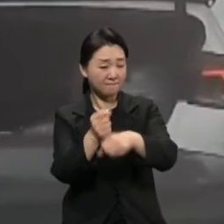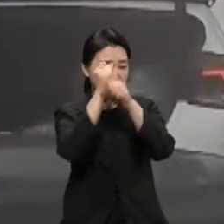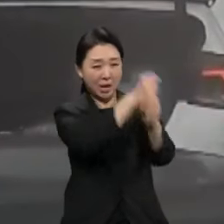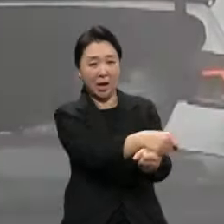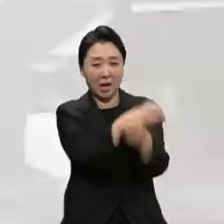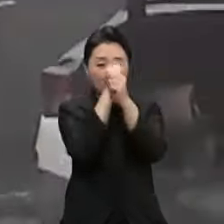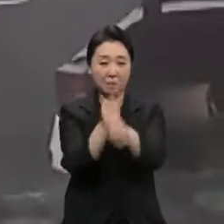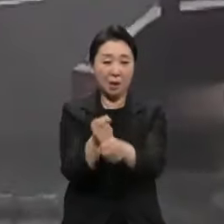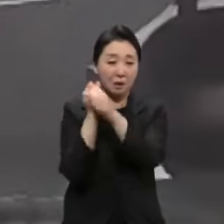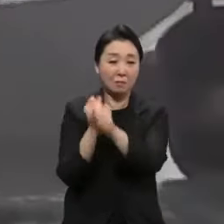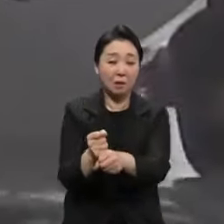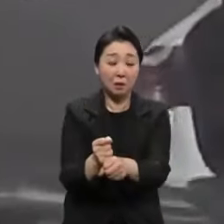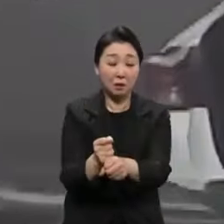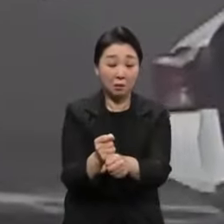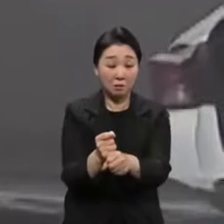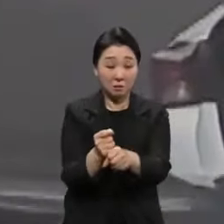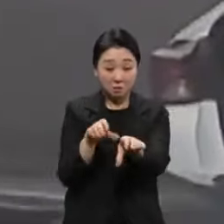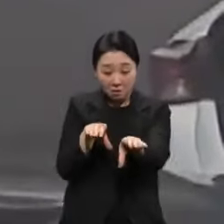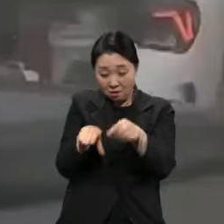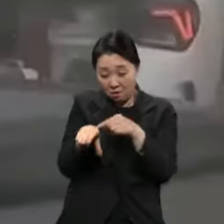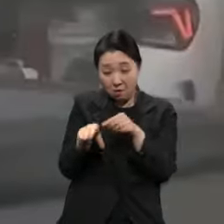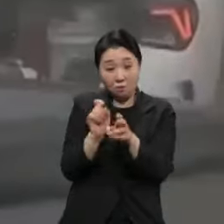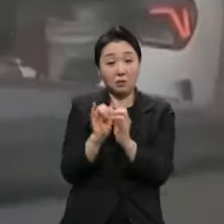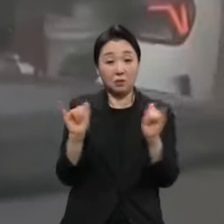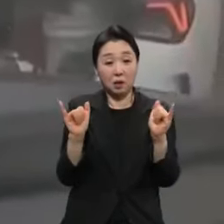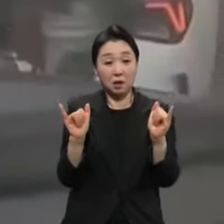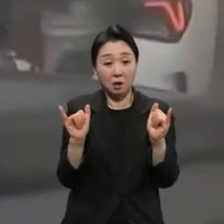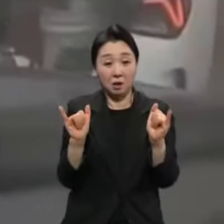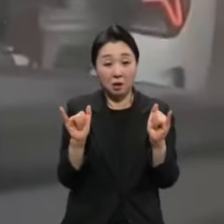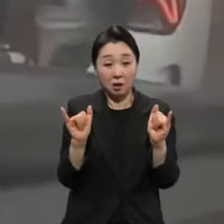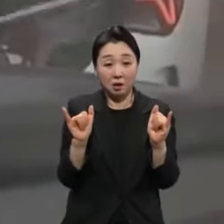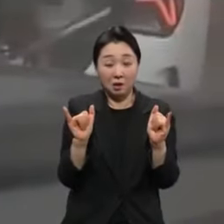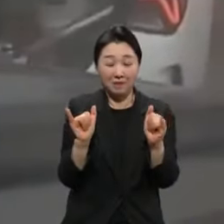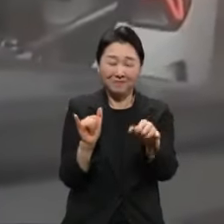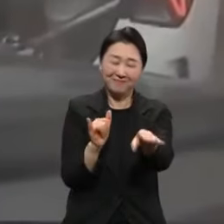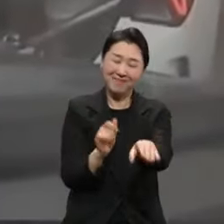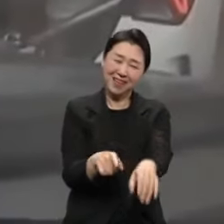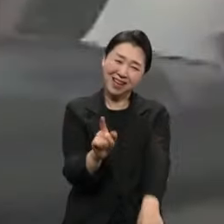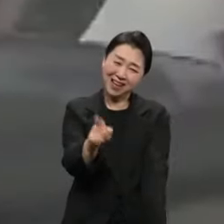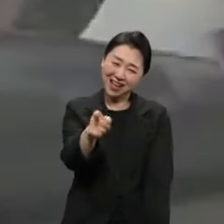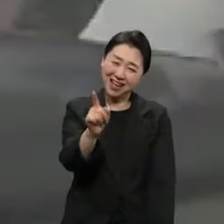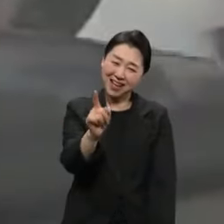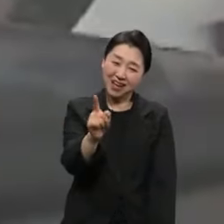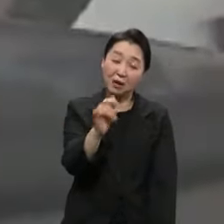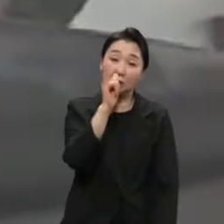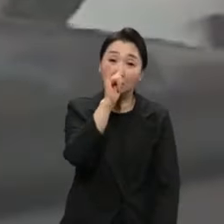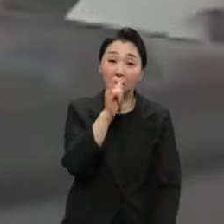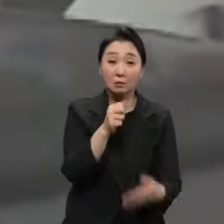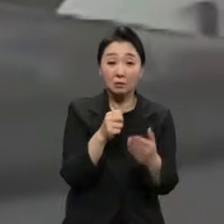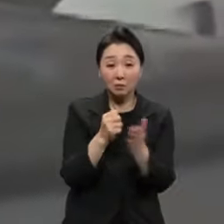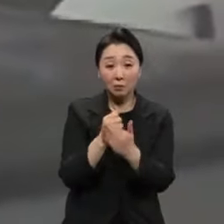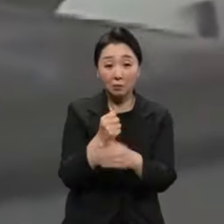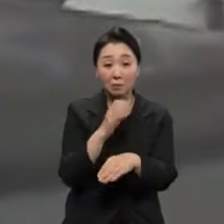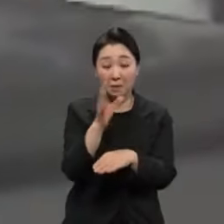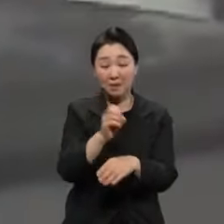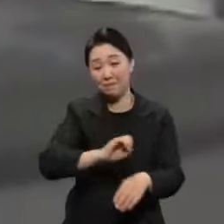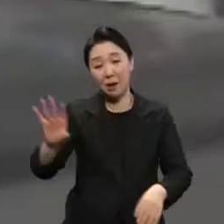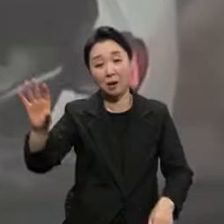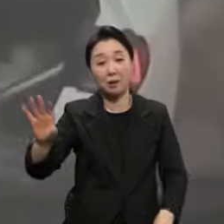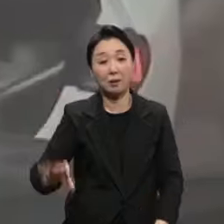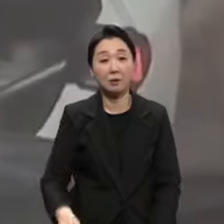휘두릅니다. 뒤차 운전자입니다. 피해자가 자신의 차를 가리키며 뭐라고 말하자 방망이를 트렁크에